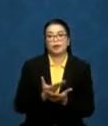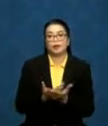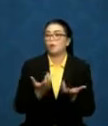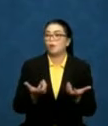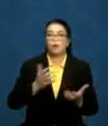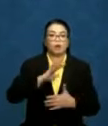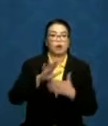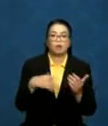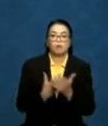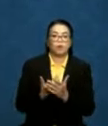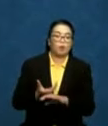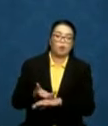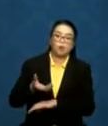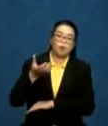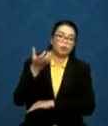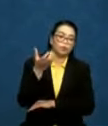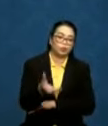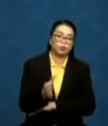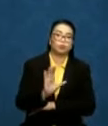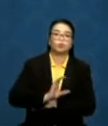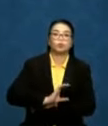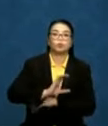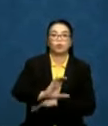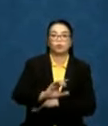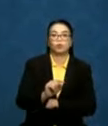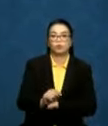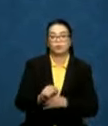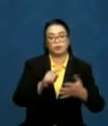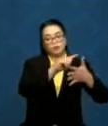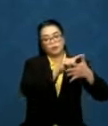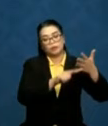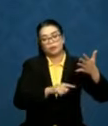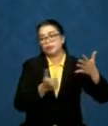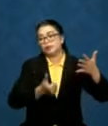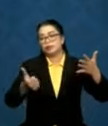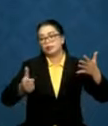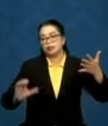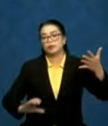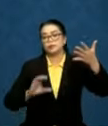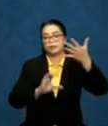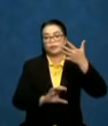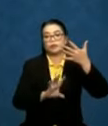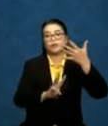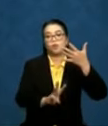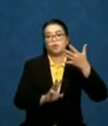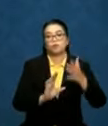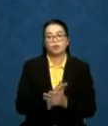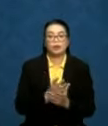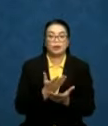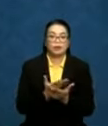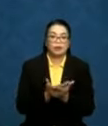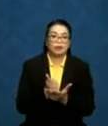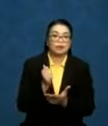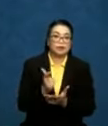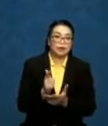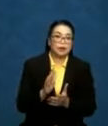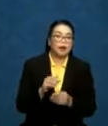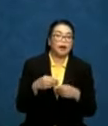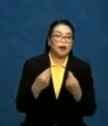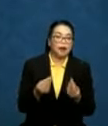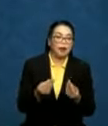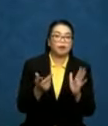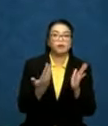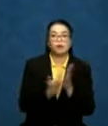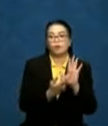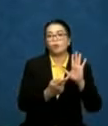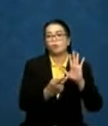สินที่ตกเป็นของกองทุนนอกจาก 115นะครับการใช้จ่ายเงินกองทุนก็จะใช้จ่ายคือโดยให้การให้